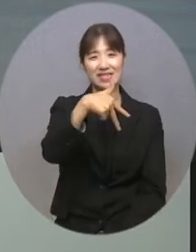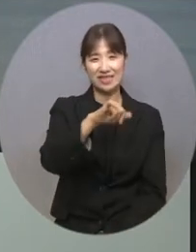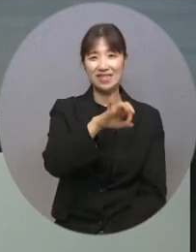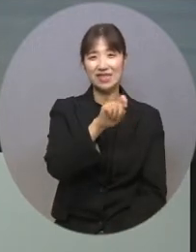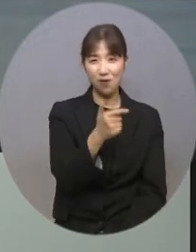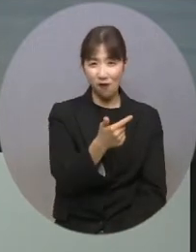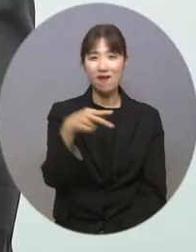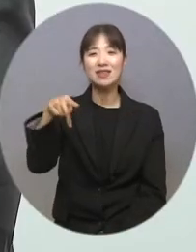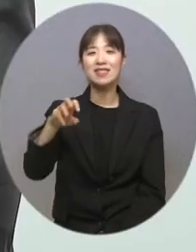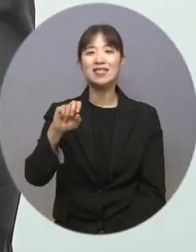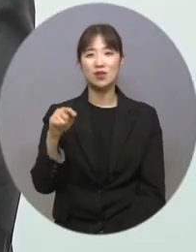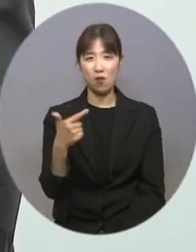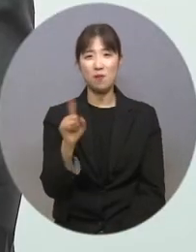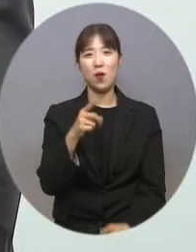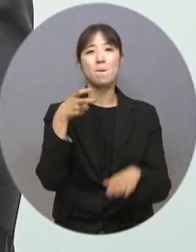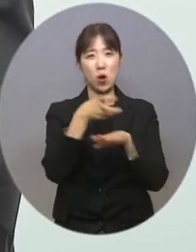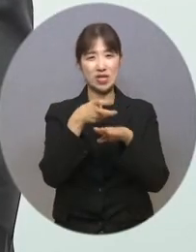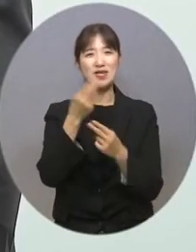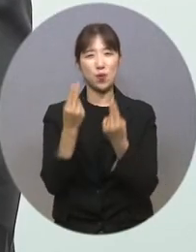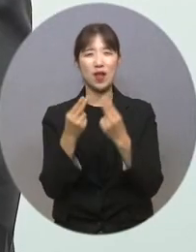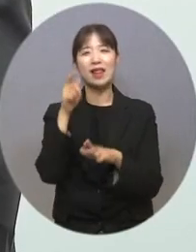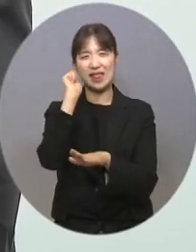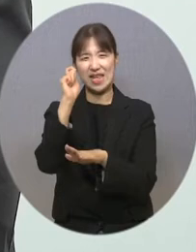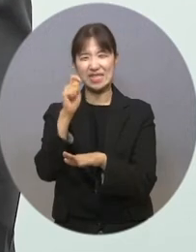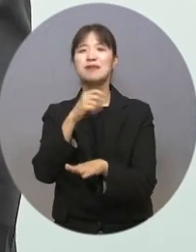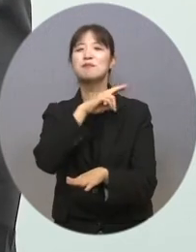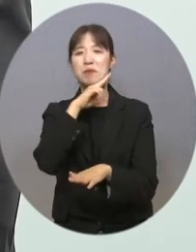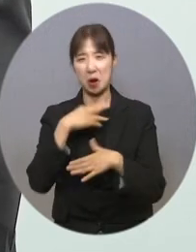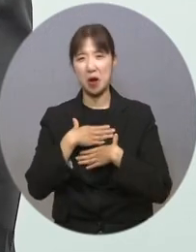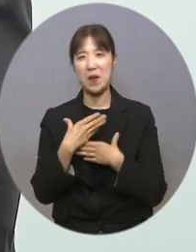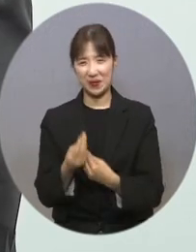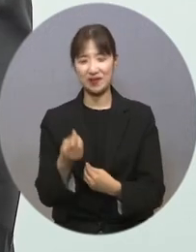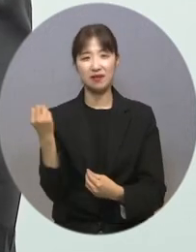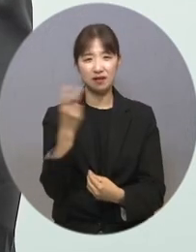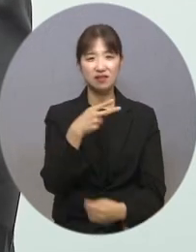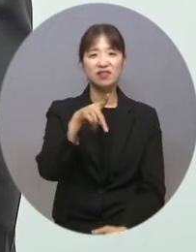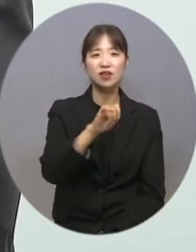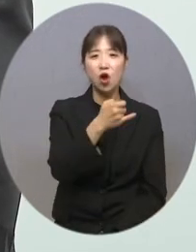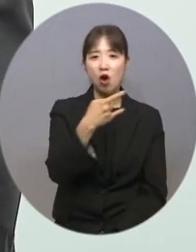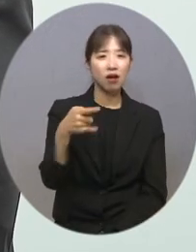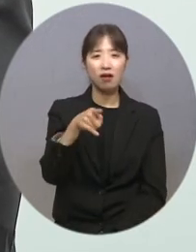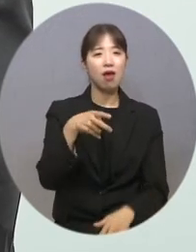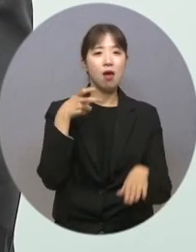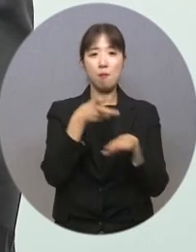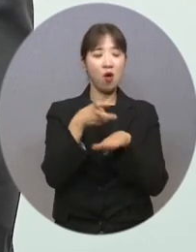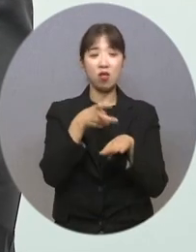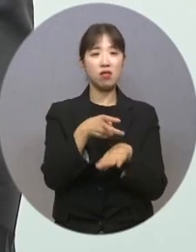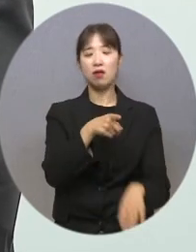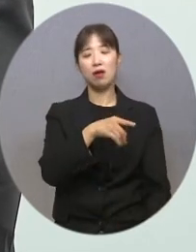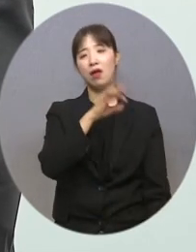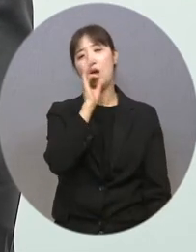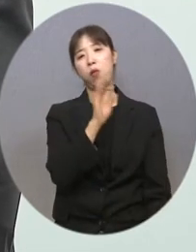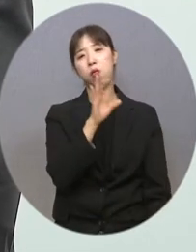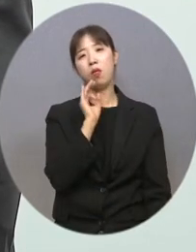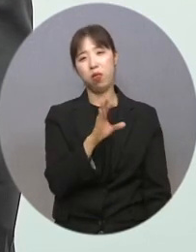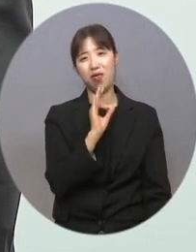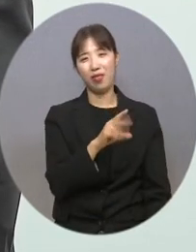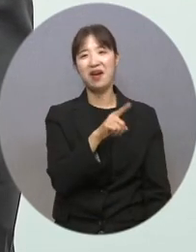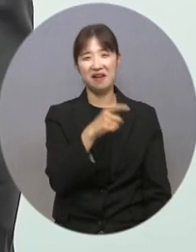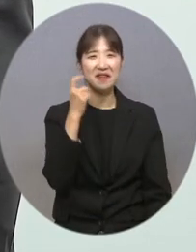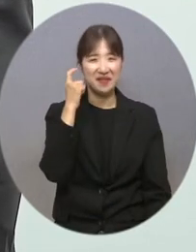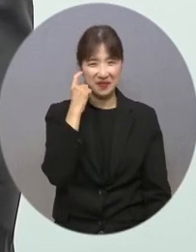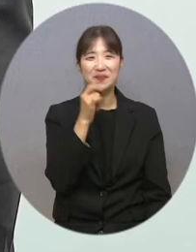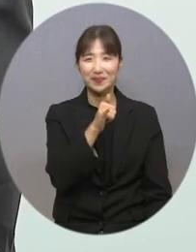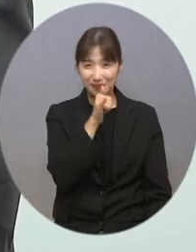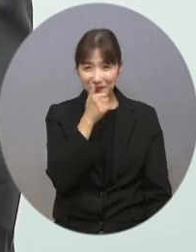버스 보다는 또 선호하는 그게 되시고 우리 송이 님은 버스는 아예 생각하기 어려운 수단이 될